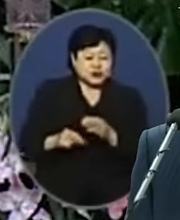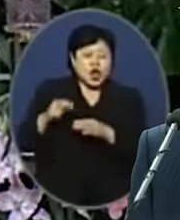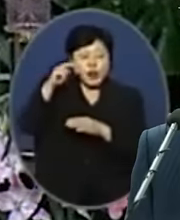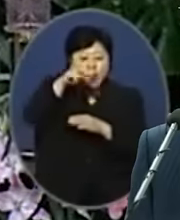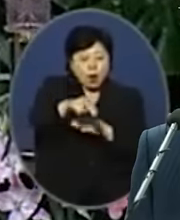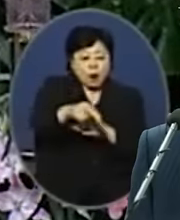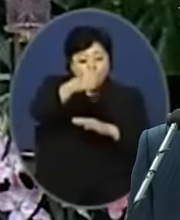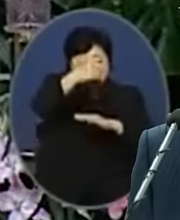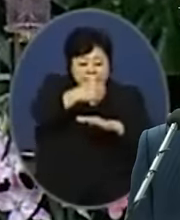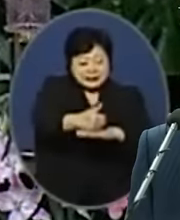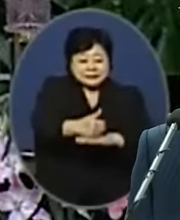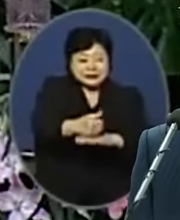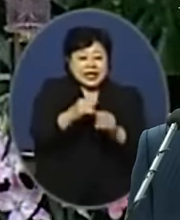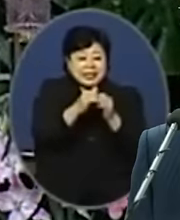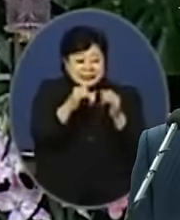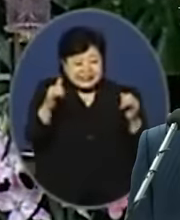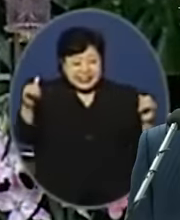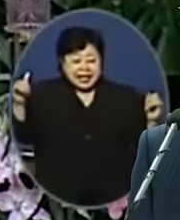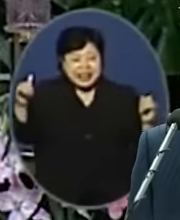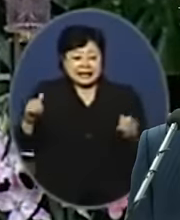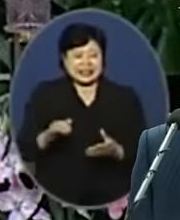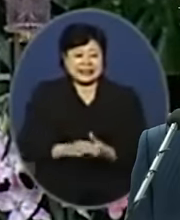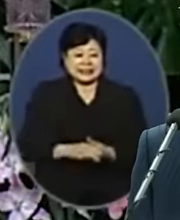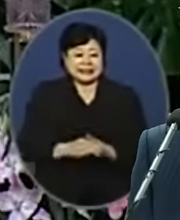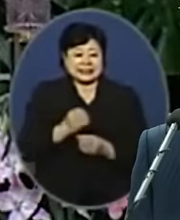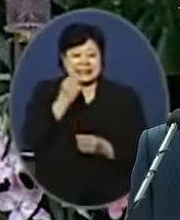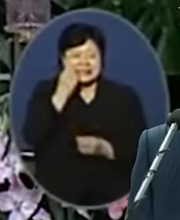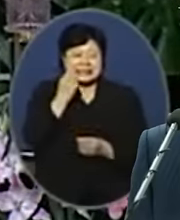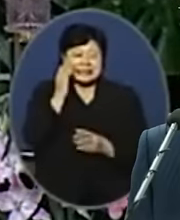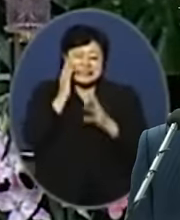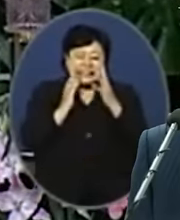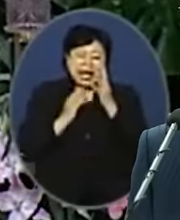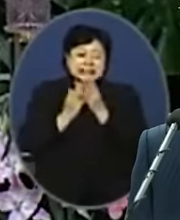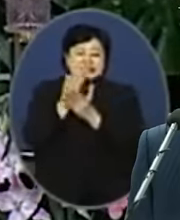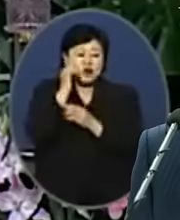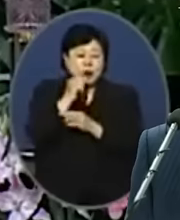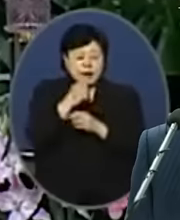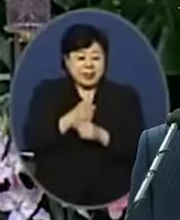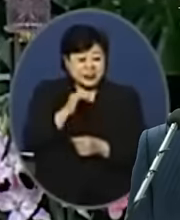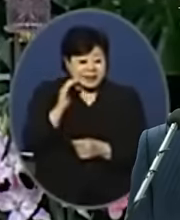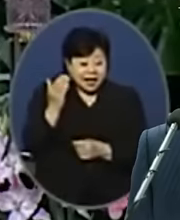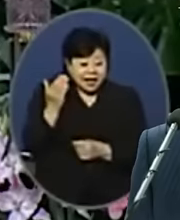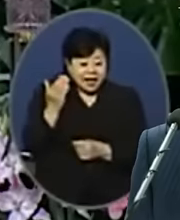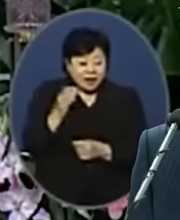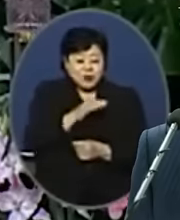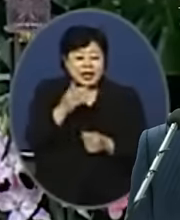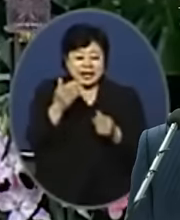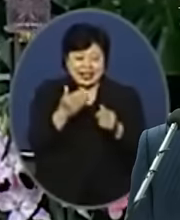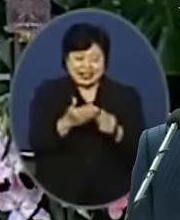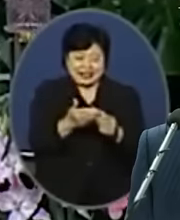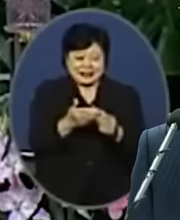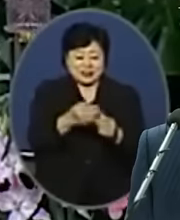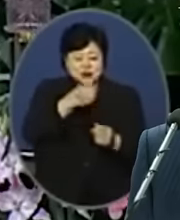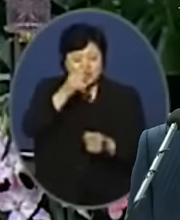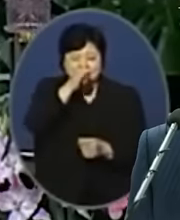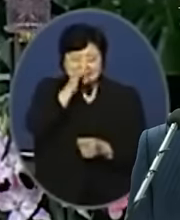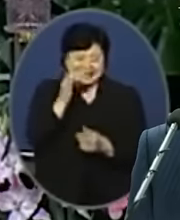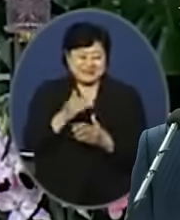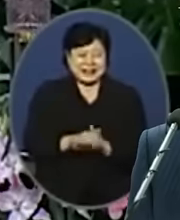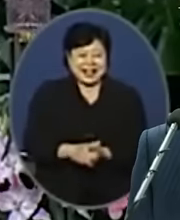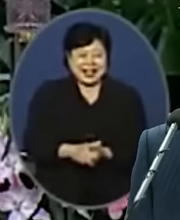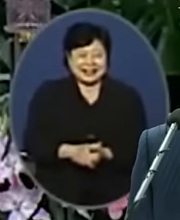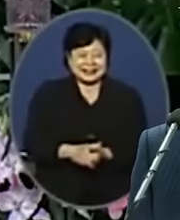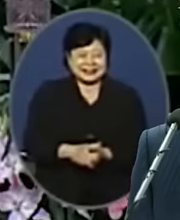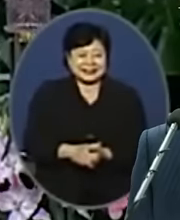마침내 인생의 삭을 틔우고 열매를 맺게 하는 것입니다. 그래서 우리에게는 꿈이 있어야 되는